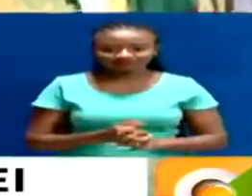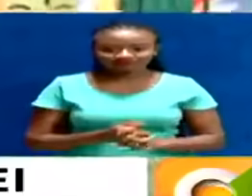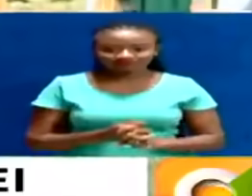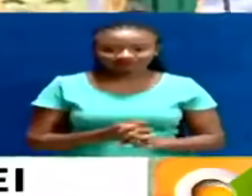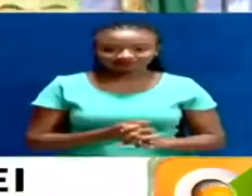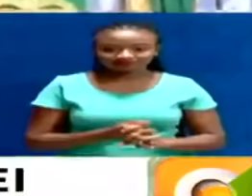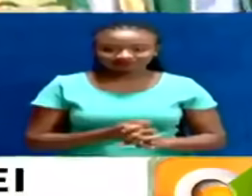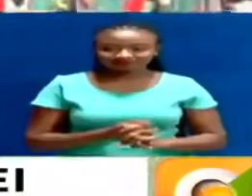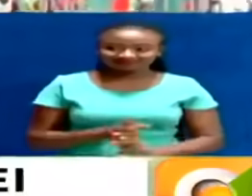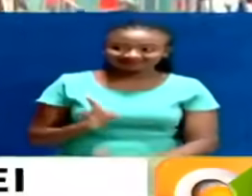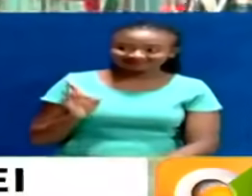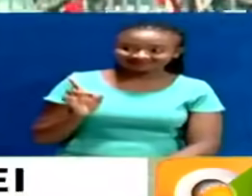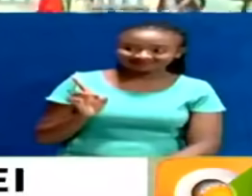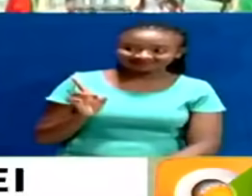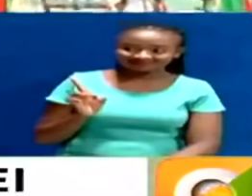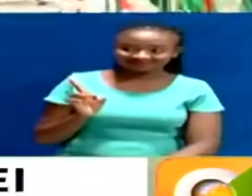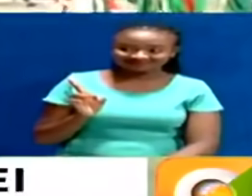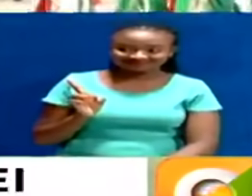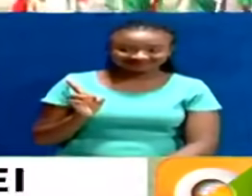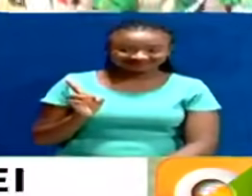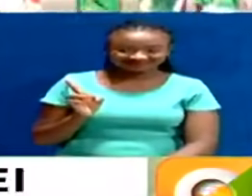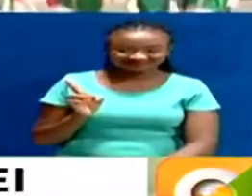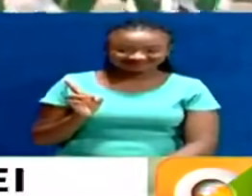Katika kitovu cha uwanja huo,